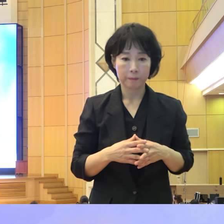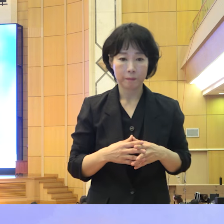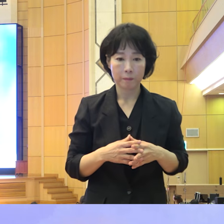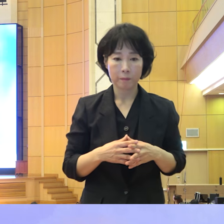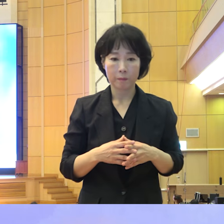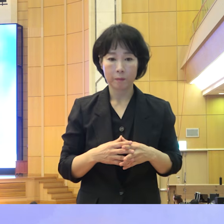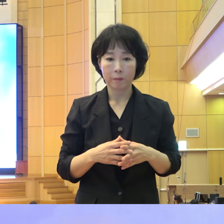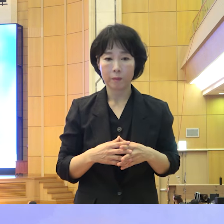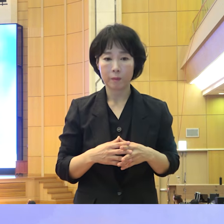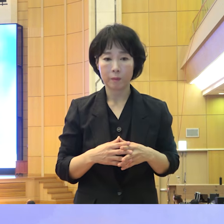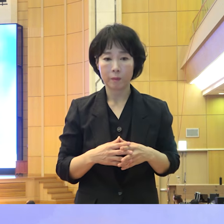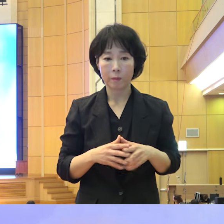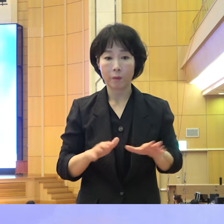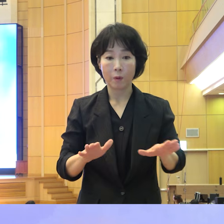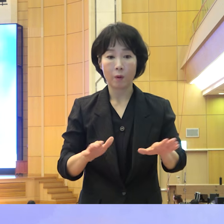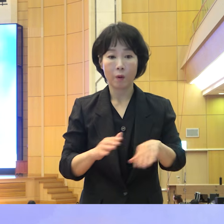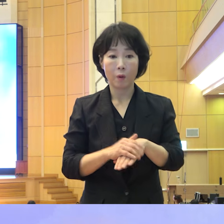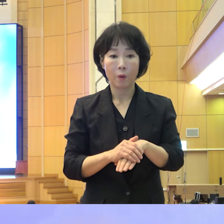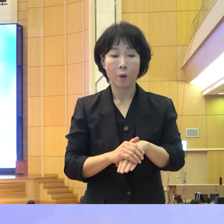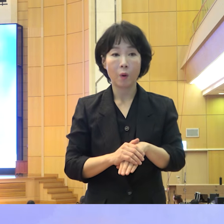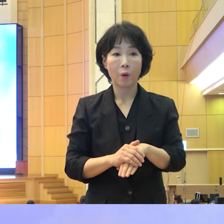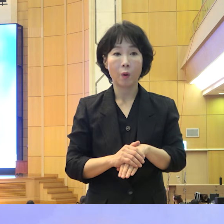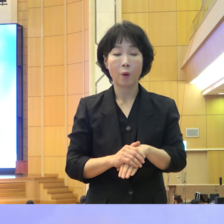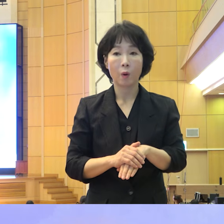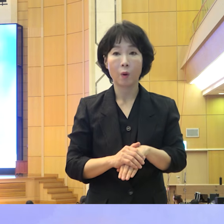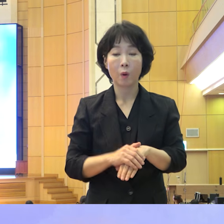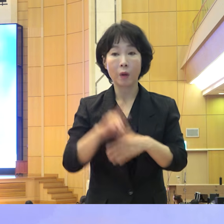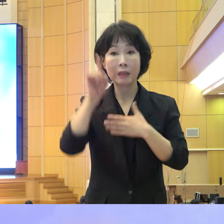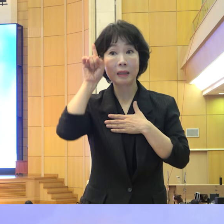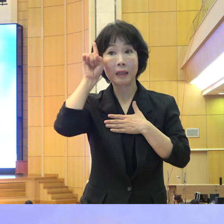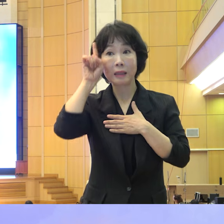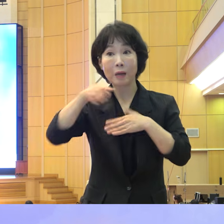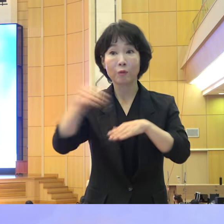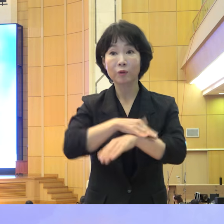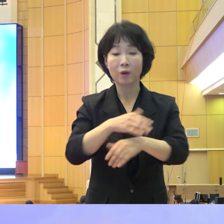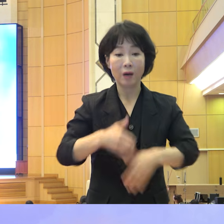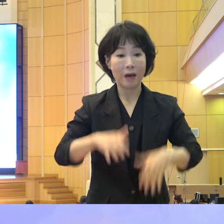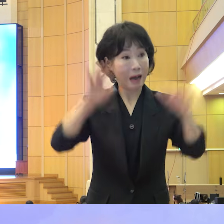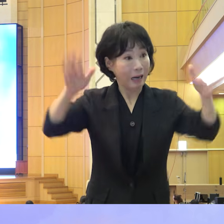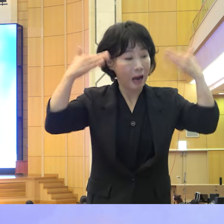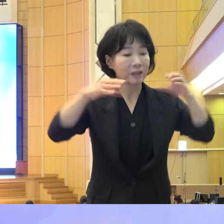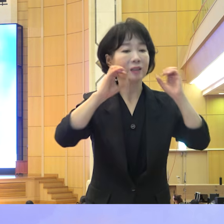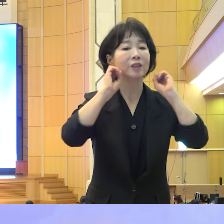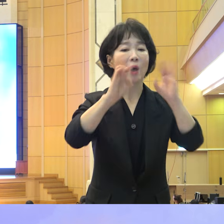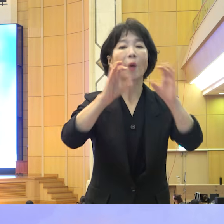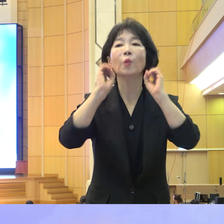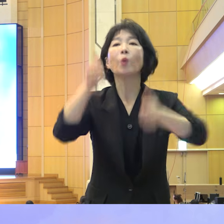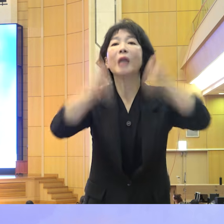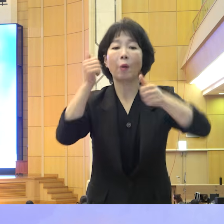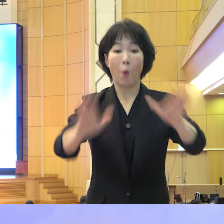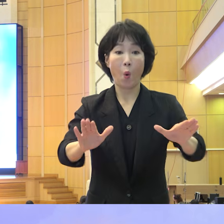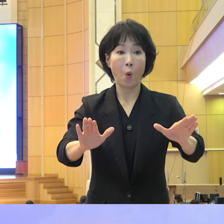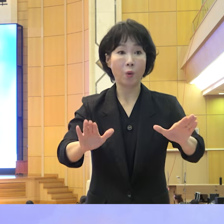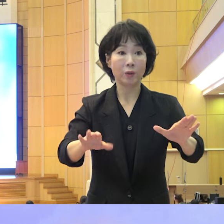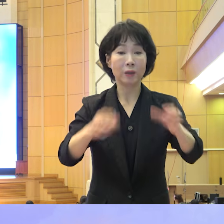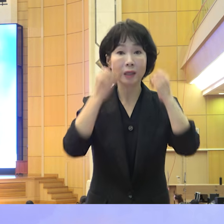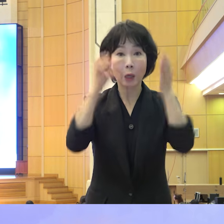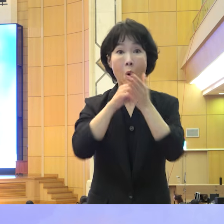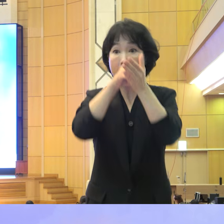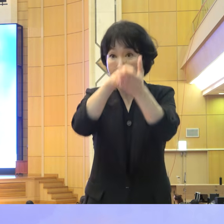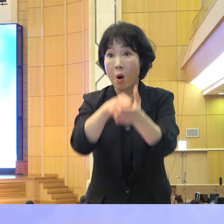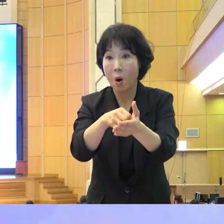그리고 내일부터 축의 전도대회가 시작됩니다. 혹 오늘 전도되신